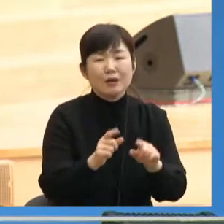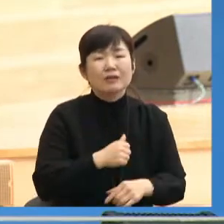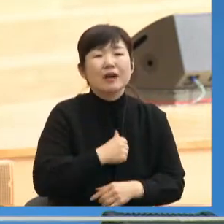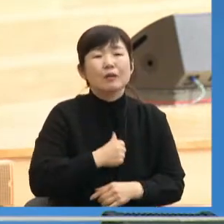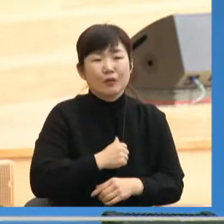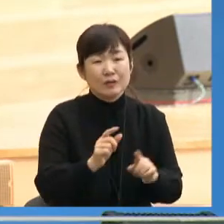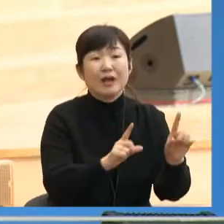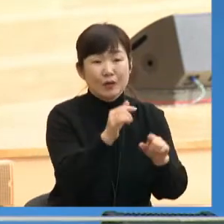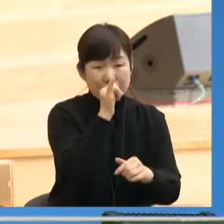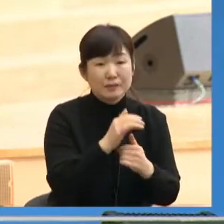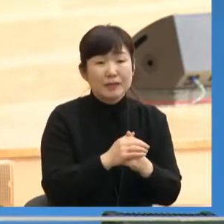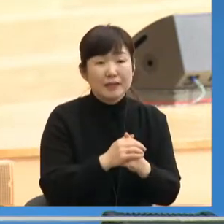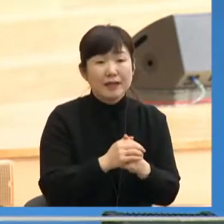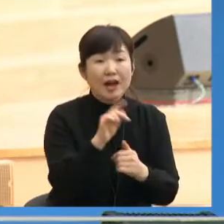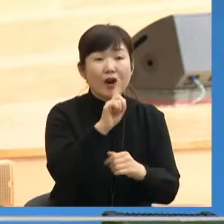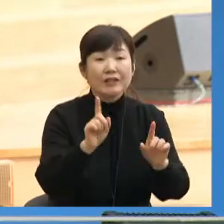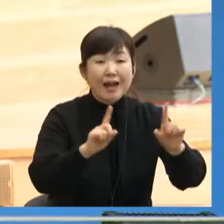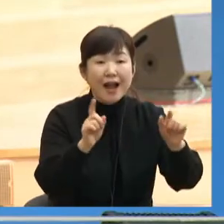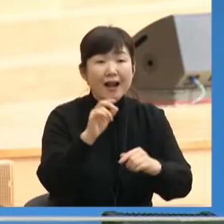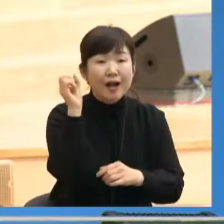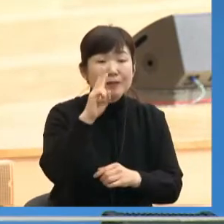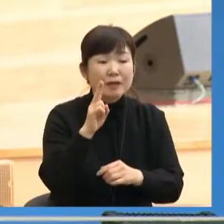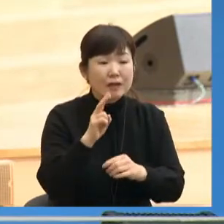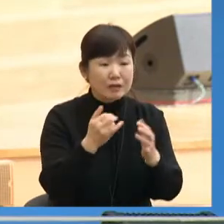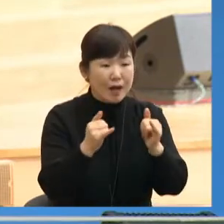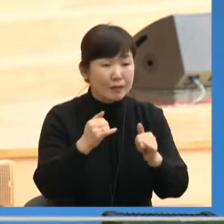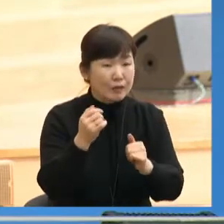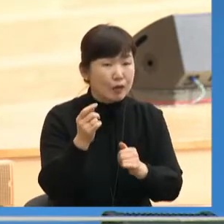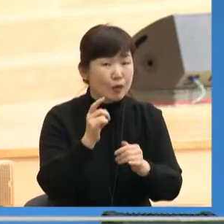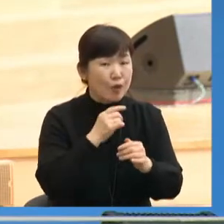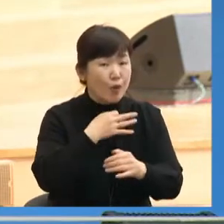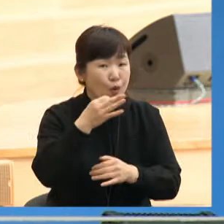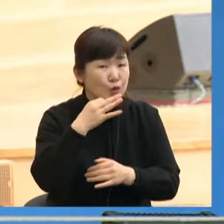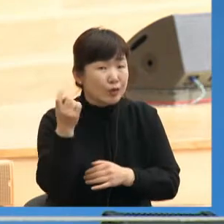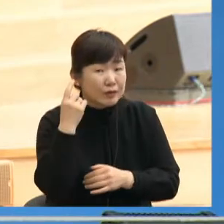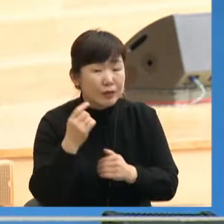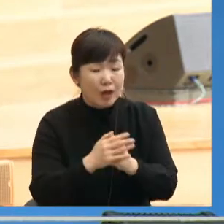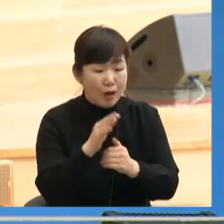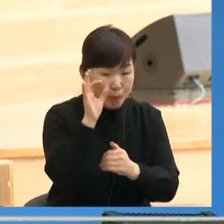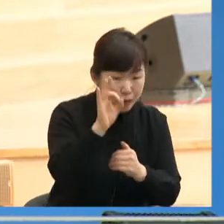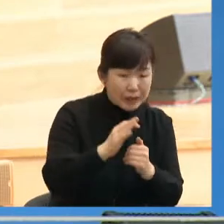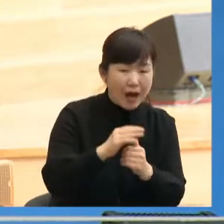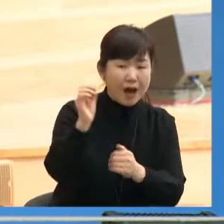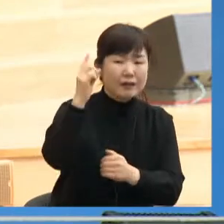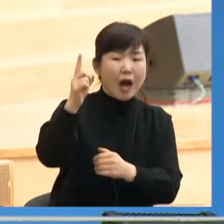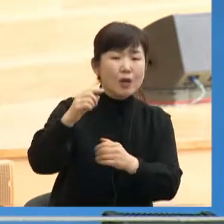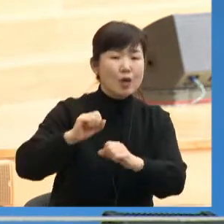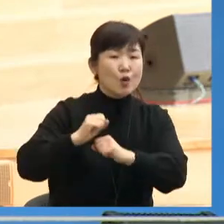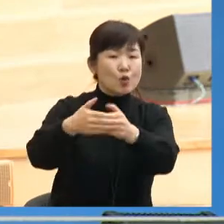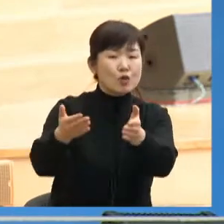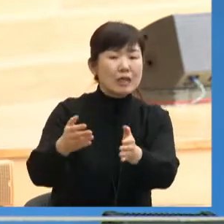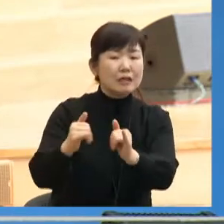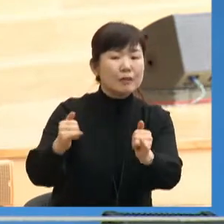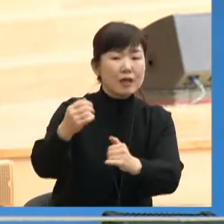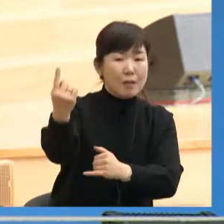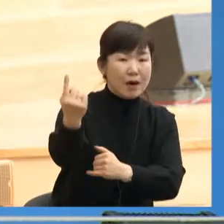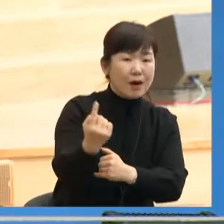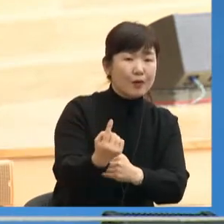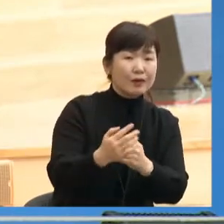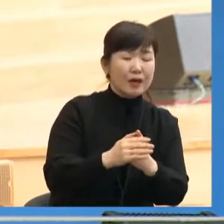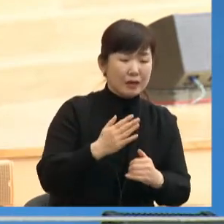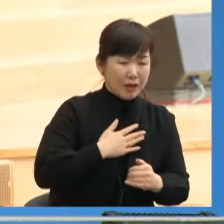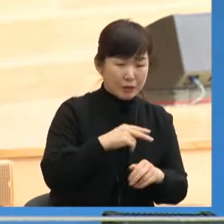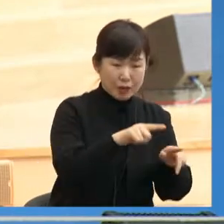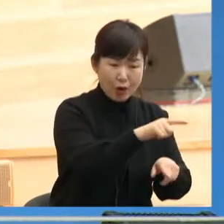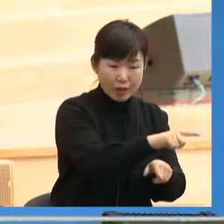인생인 거죠. 어느 날 갑자기 사람들의 소리가 들려오기 시작하는 거예요. 보았더니 다윗 군대의 사람들입니다. 자신이 로드발에